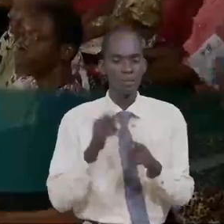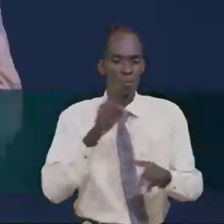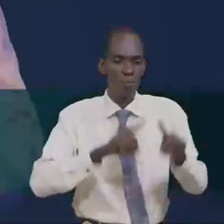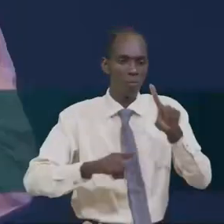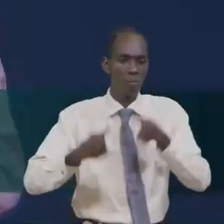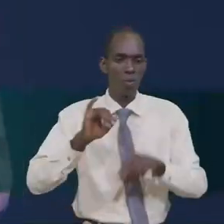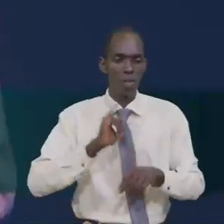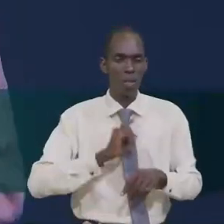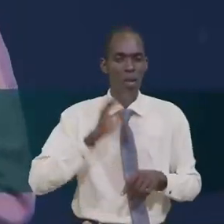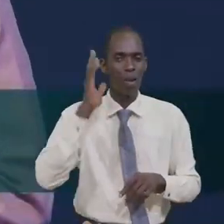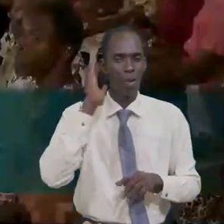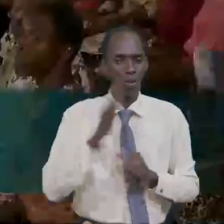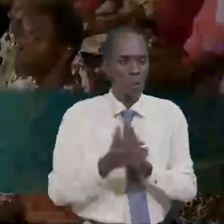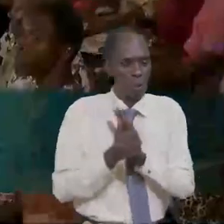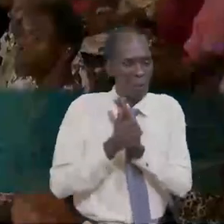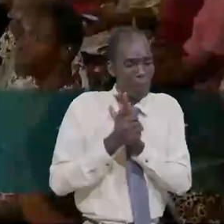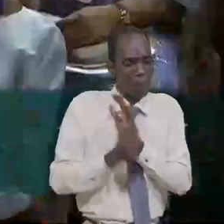de ma vie